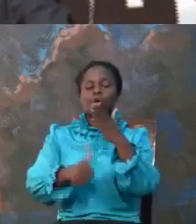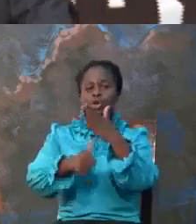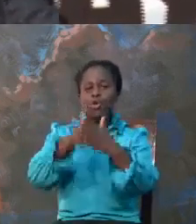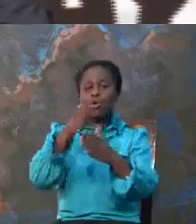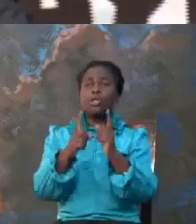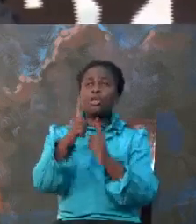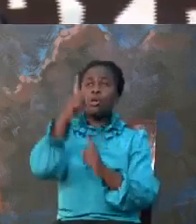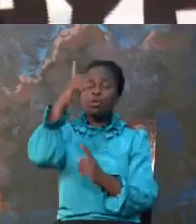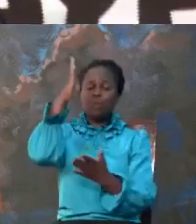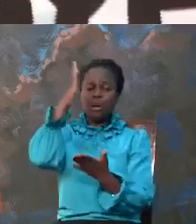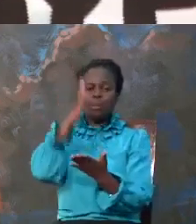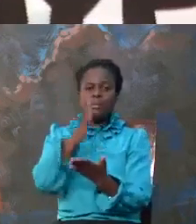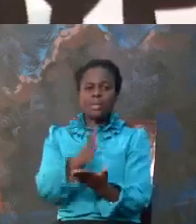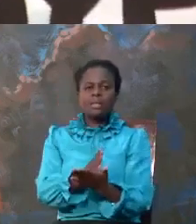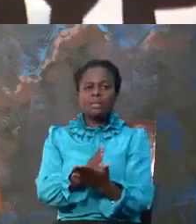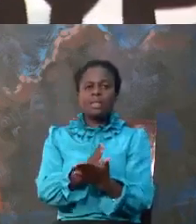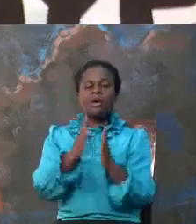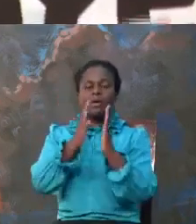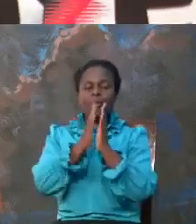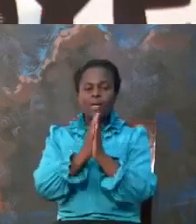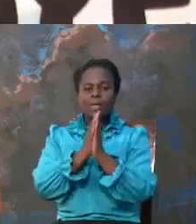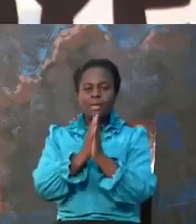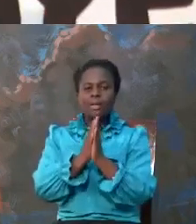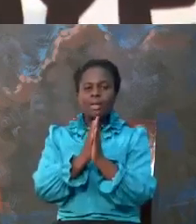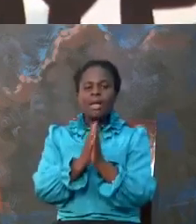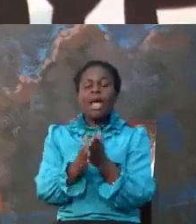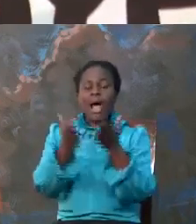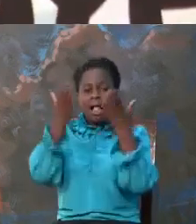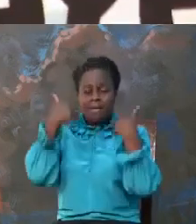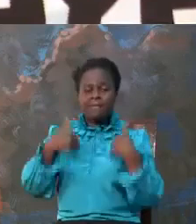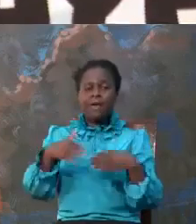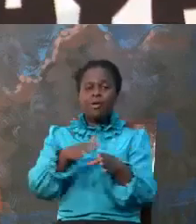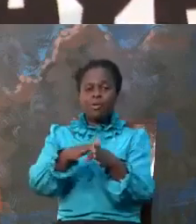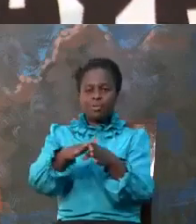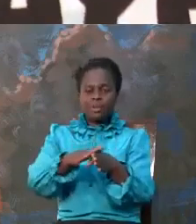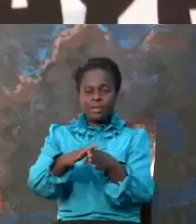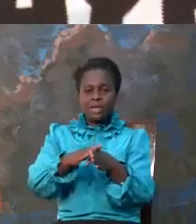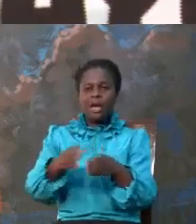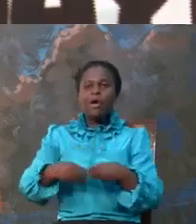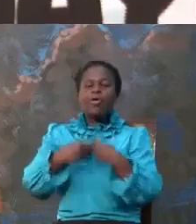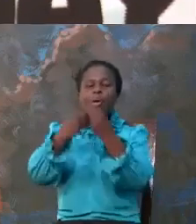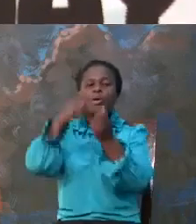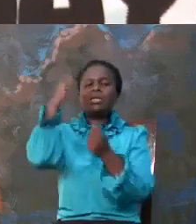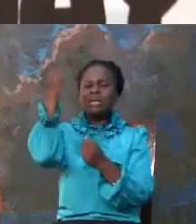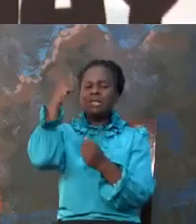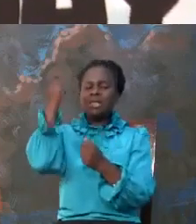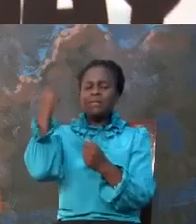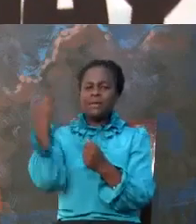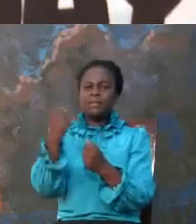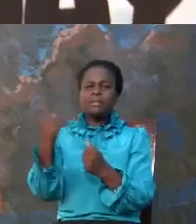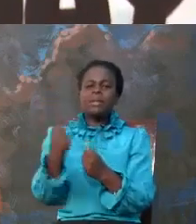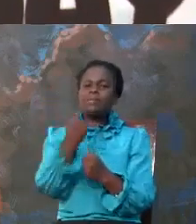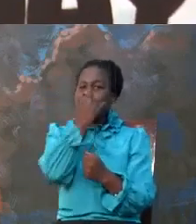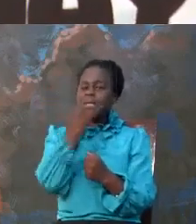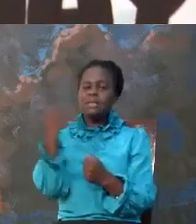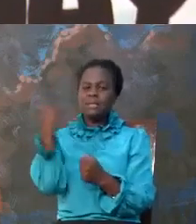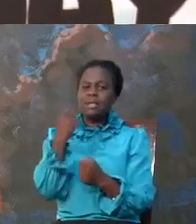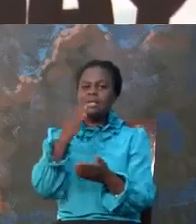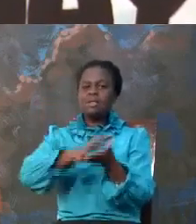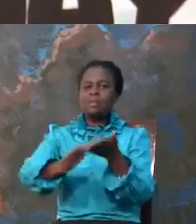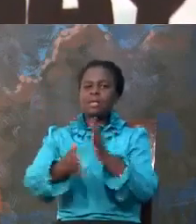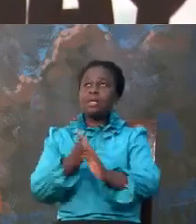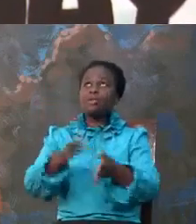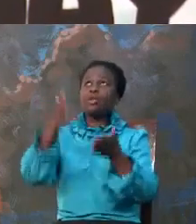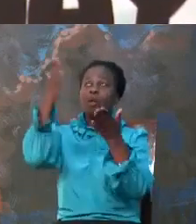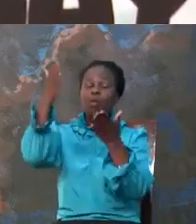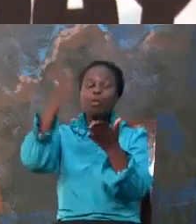juu kabisa wa kidini, aliyevaa usika wa kuwaleta taifa zima la Israeli lipatanishwe na Mungu. Kabla